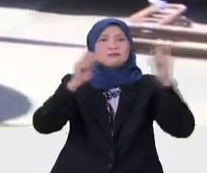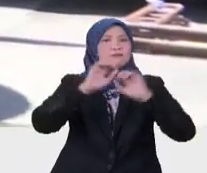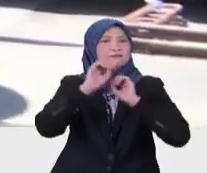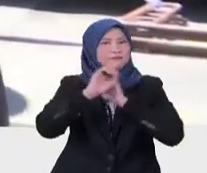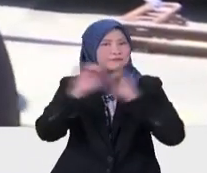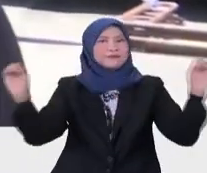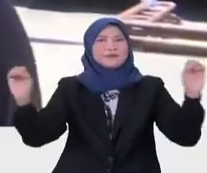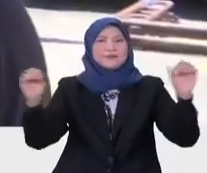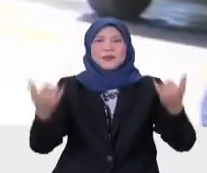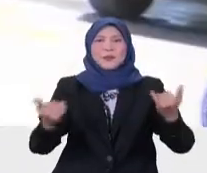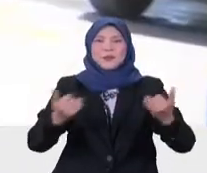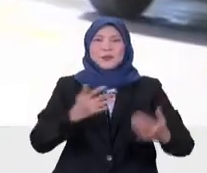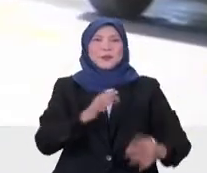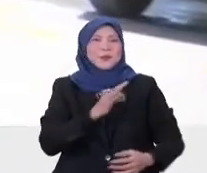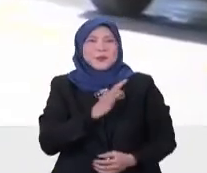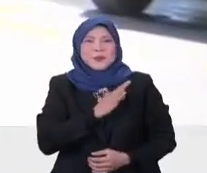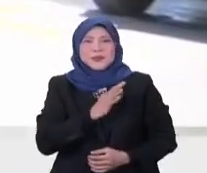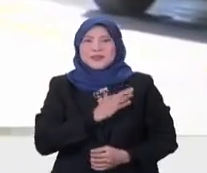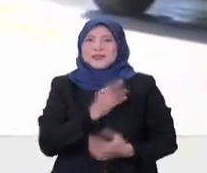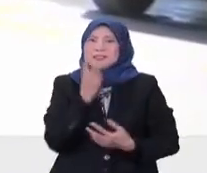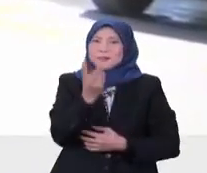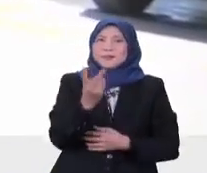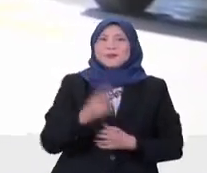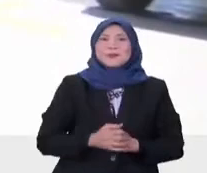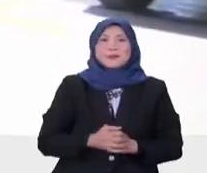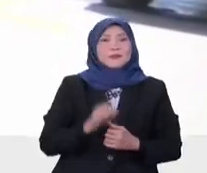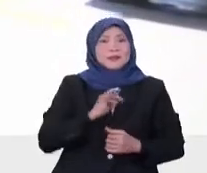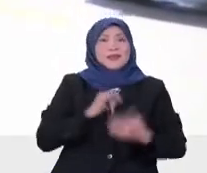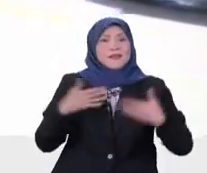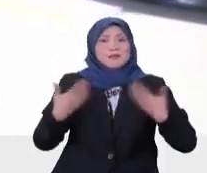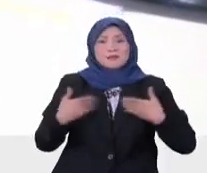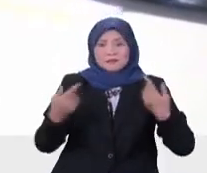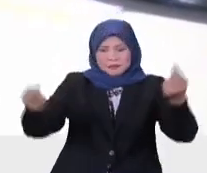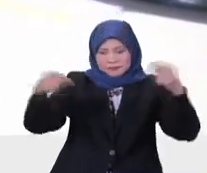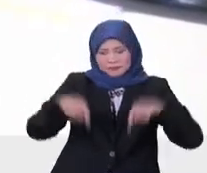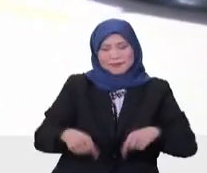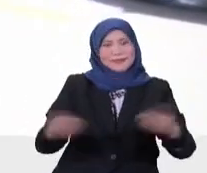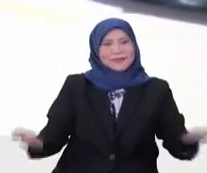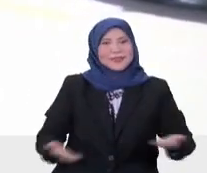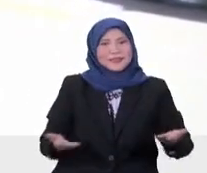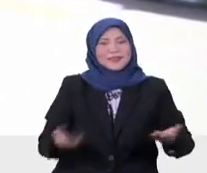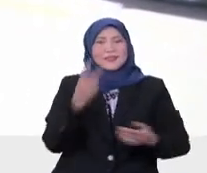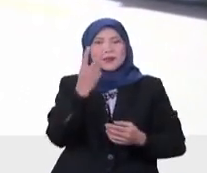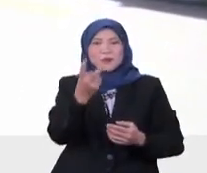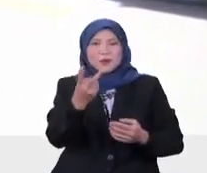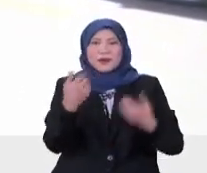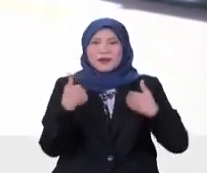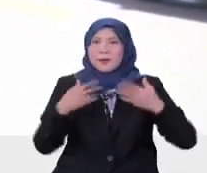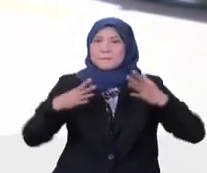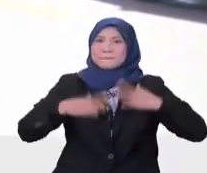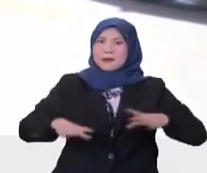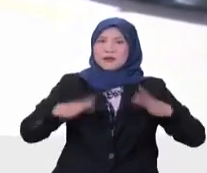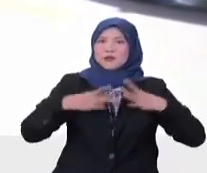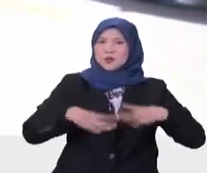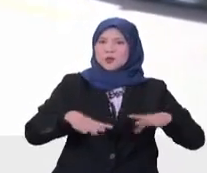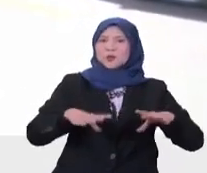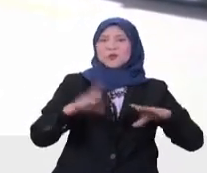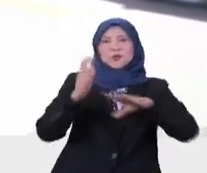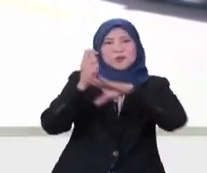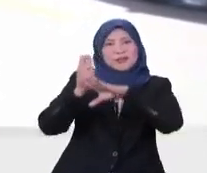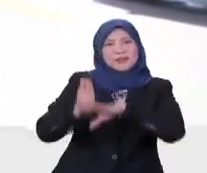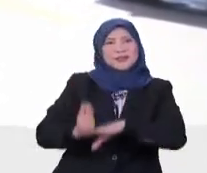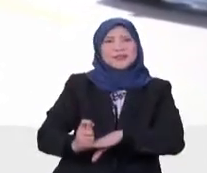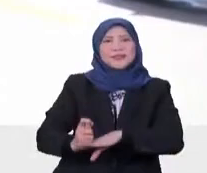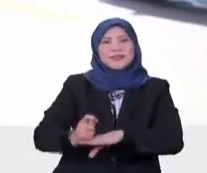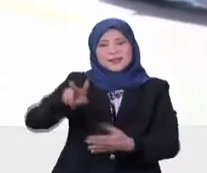So very excited to see. Sebenarnya saya suka pergi sini sebab keunikan dengan baju tradisi,